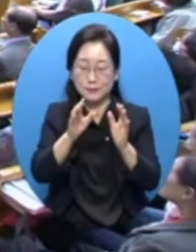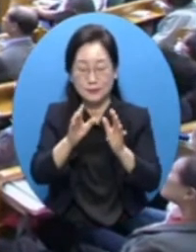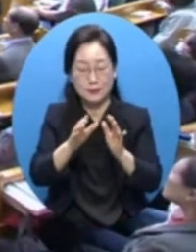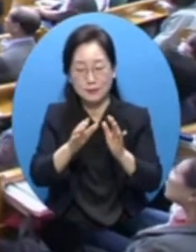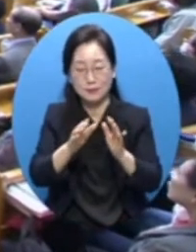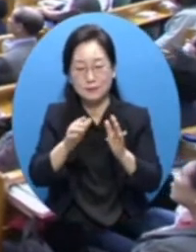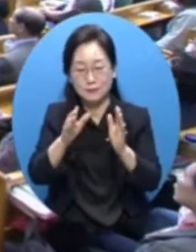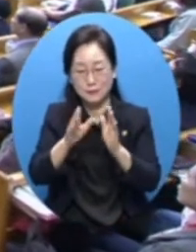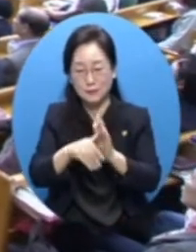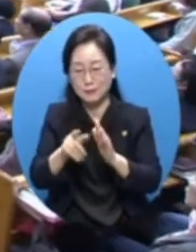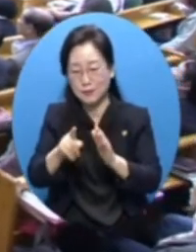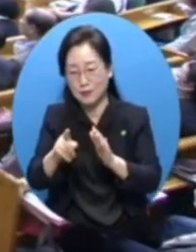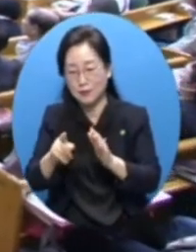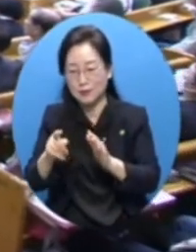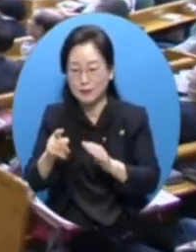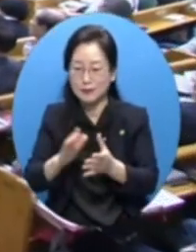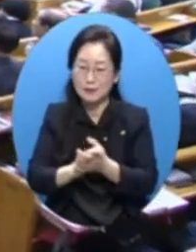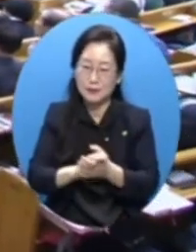장할아버지가 왔으니까